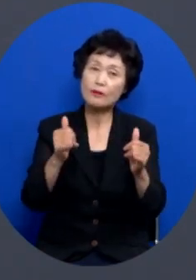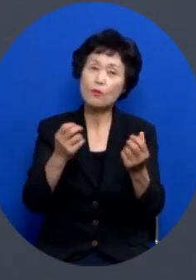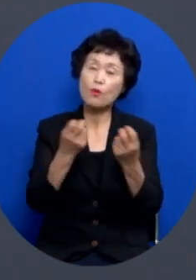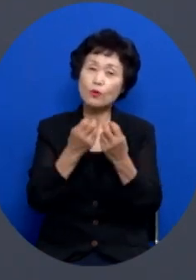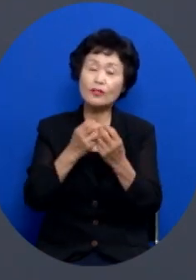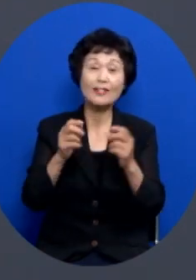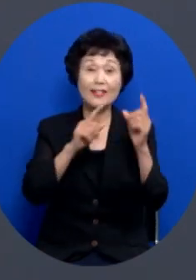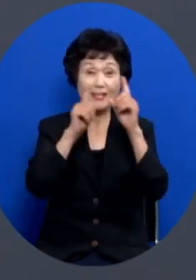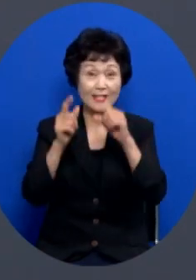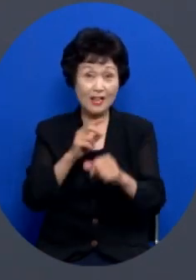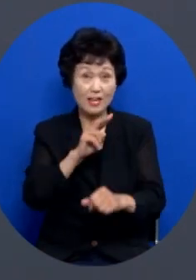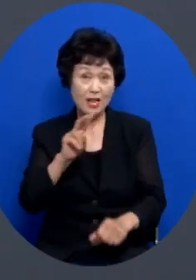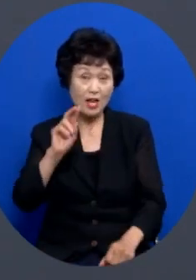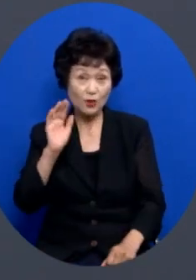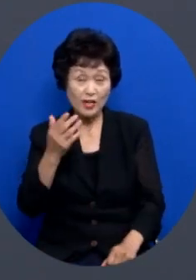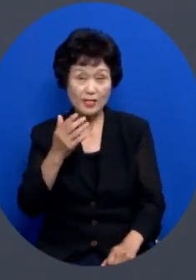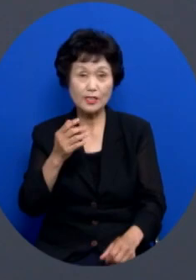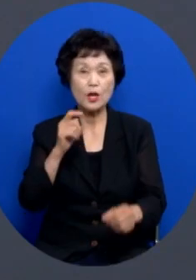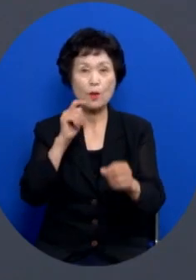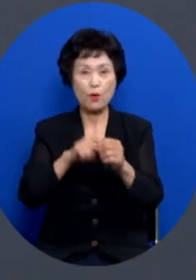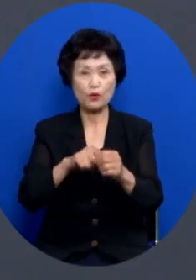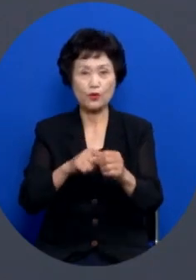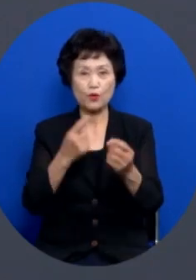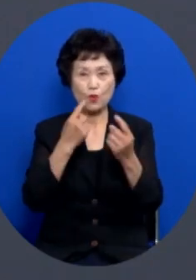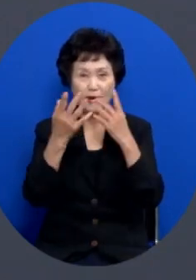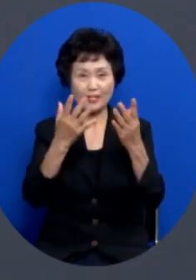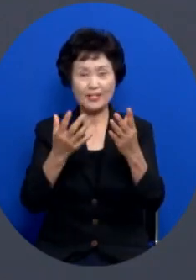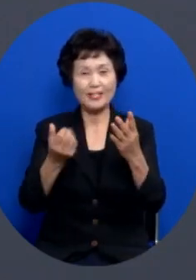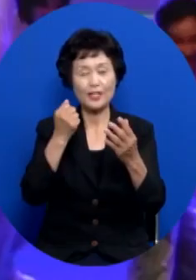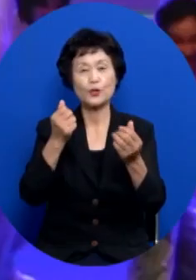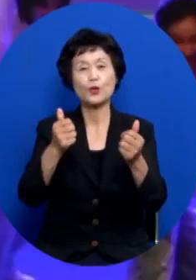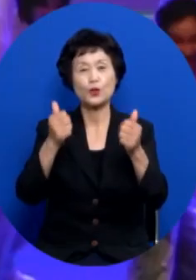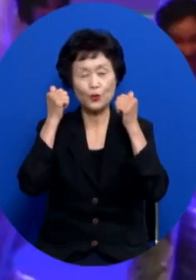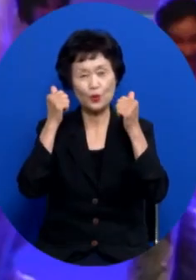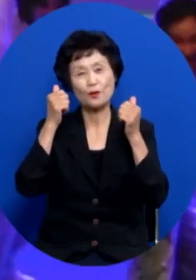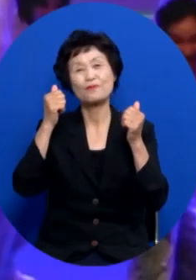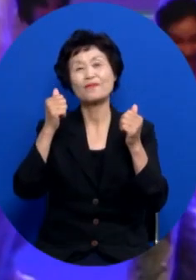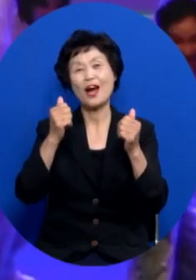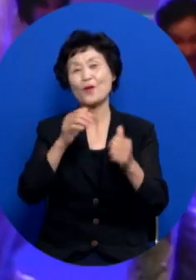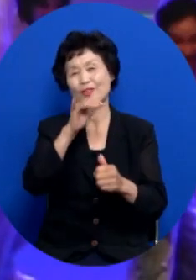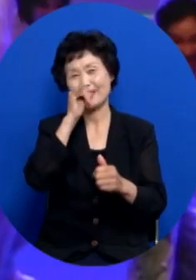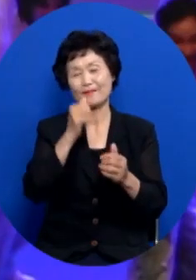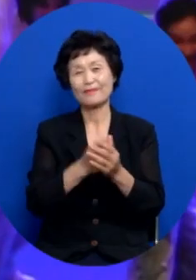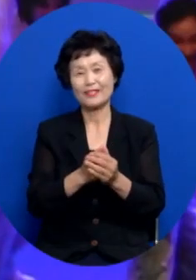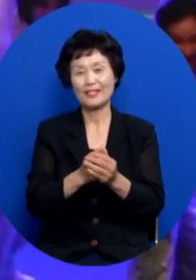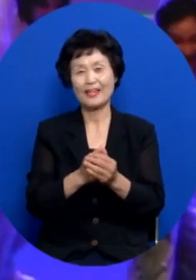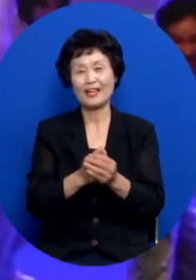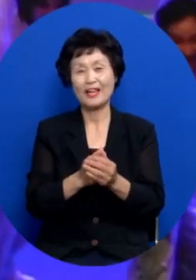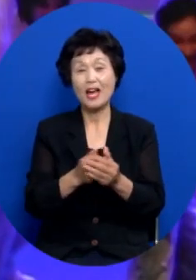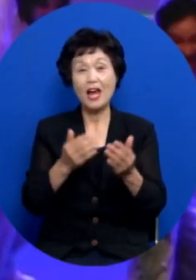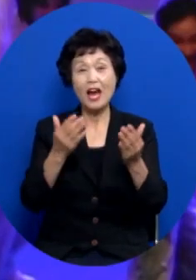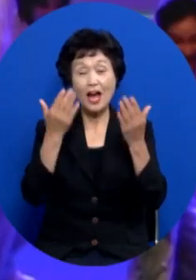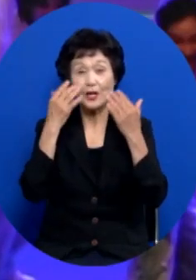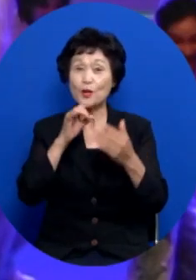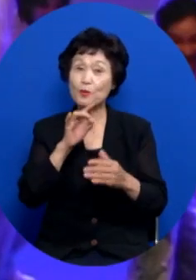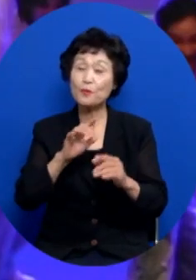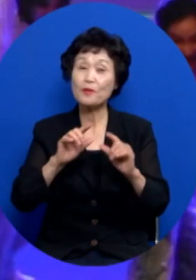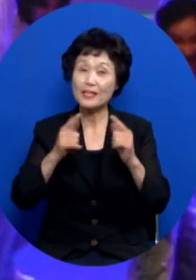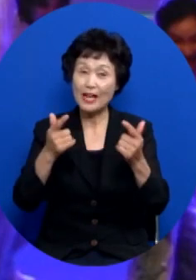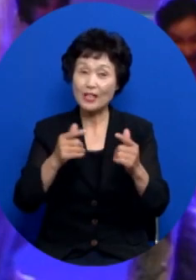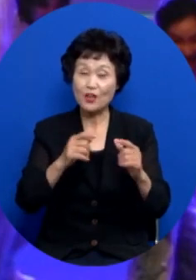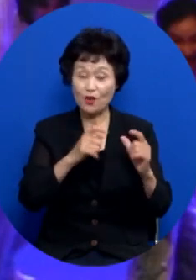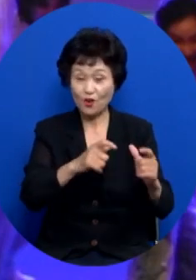분명히 가지고 졸업하는 학생들을 많이 보게 됩니다. 네, 학교 울타리를 넘어 지역사회도 잘 섬기고 계신다고